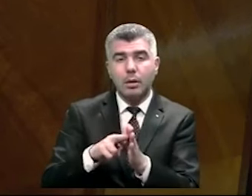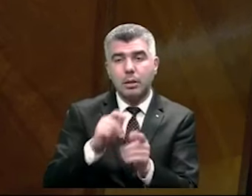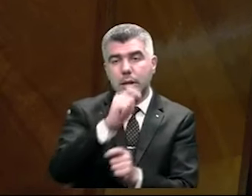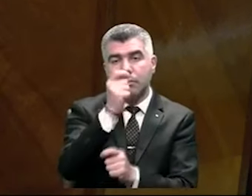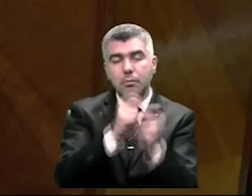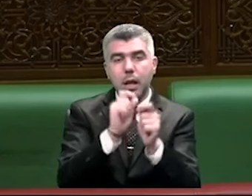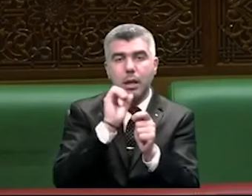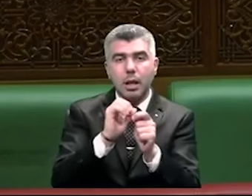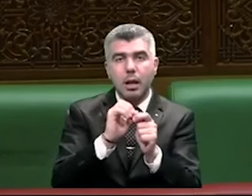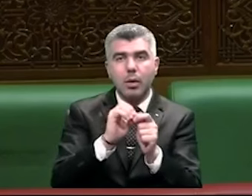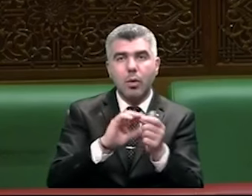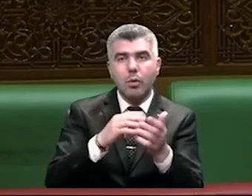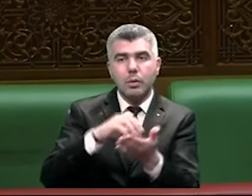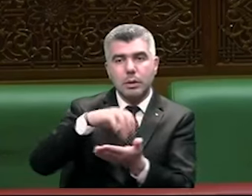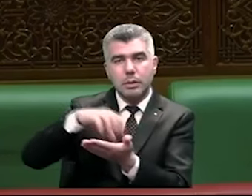الجهويه ديال